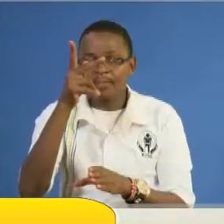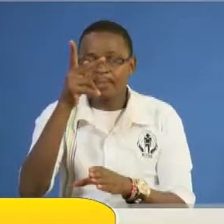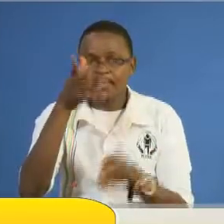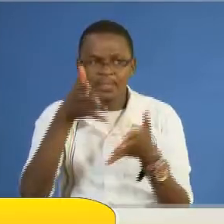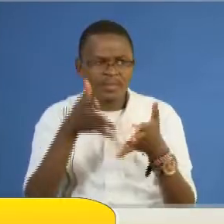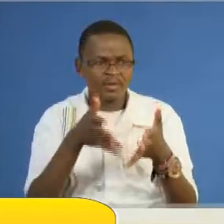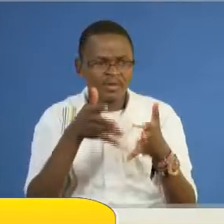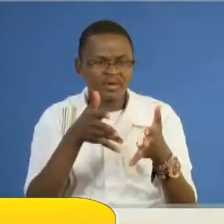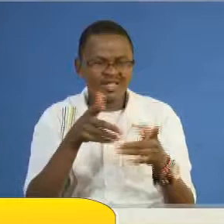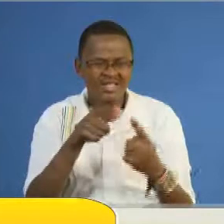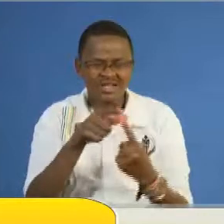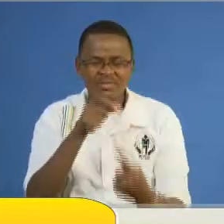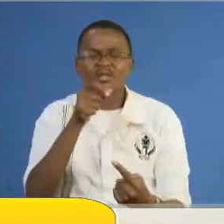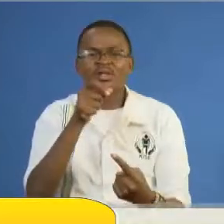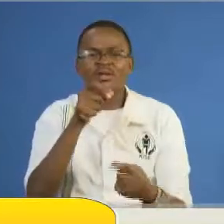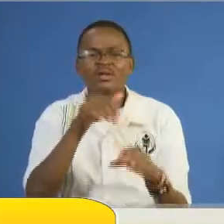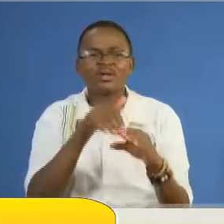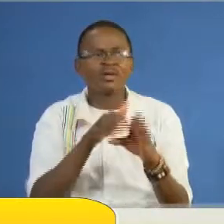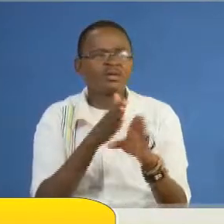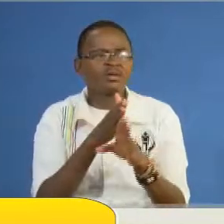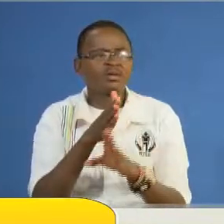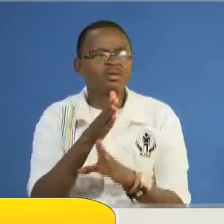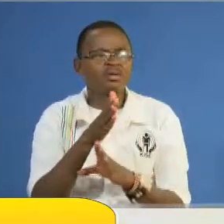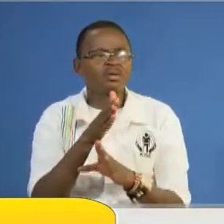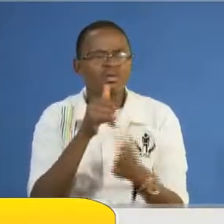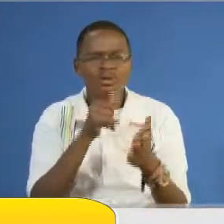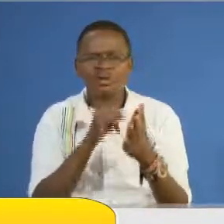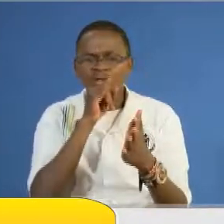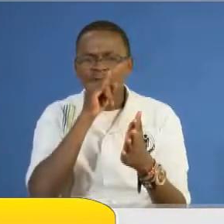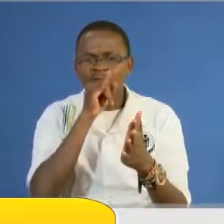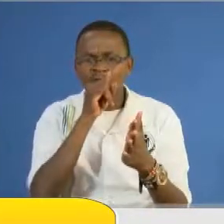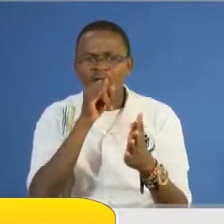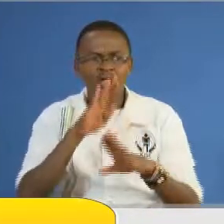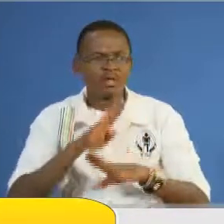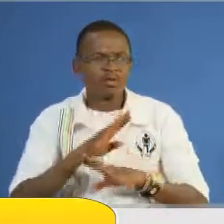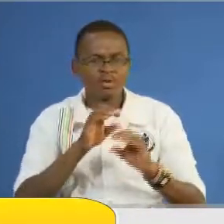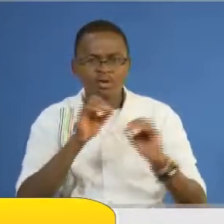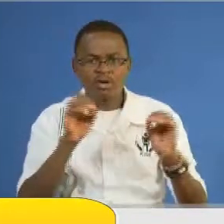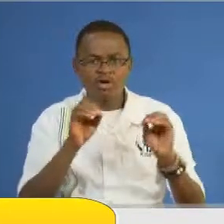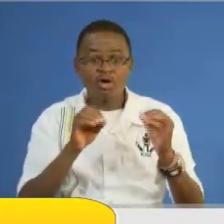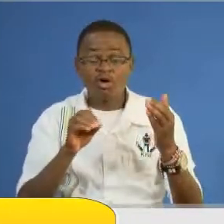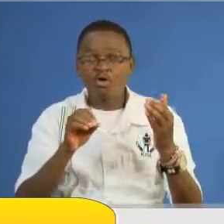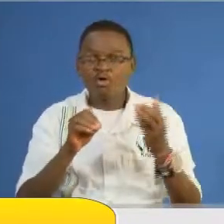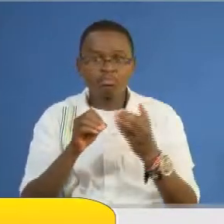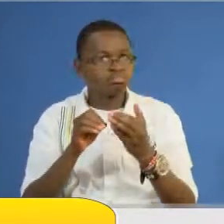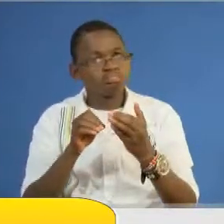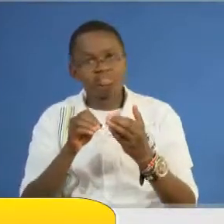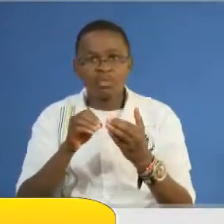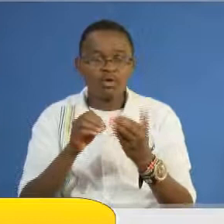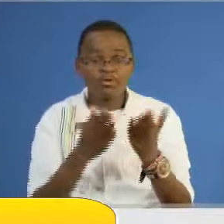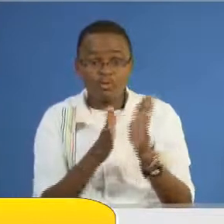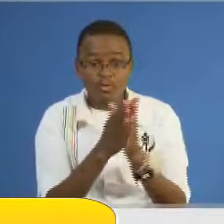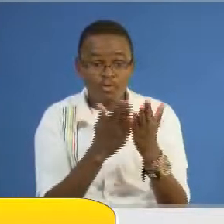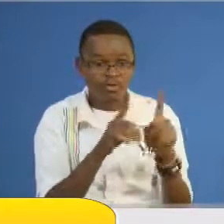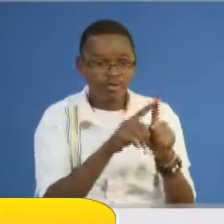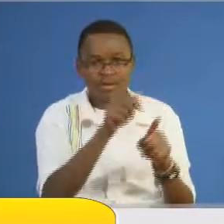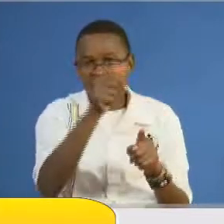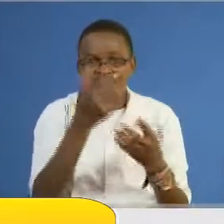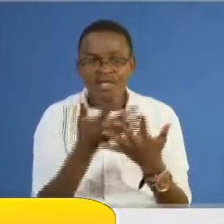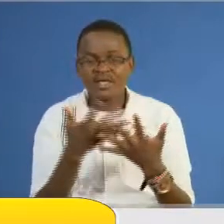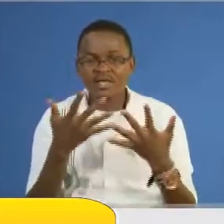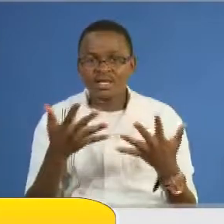challenges, particularly if I can mention a few, it is inadequate of infrastructure and the shortage of